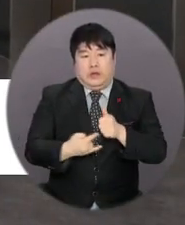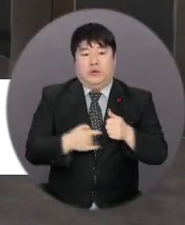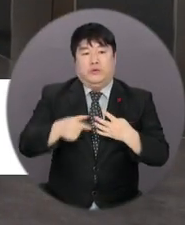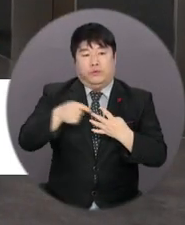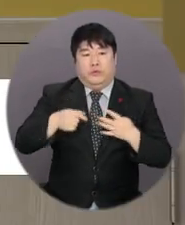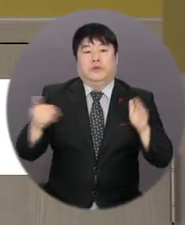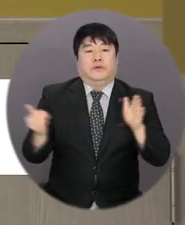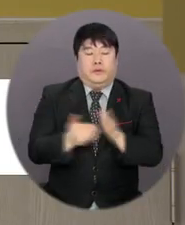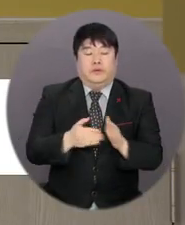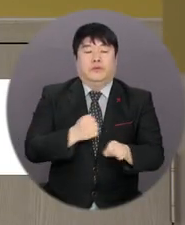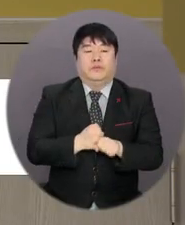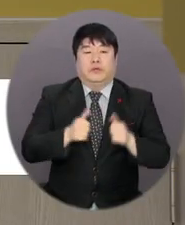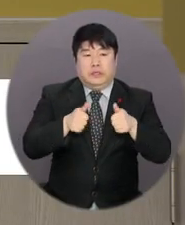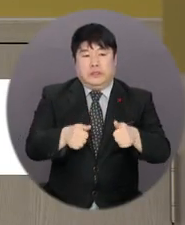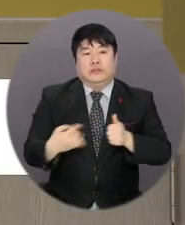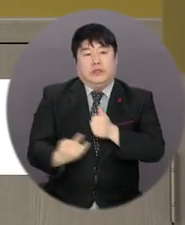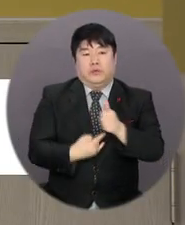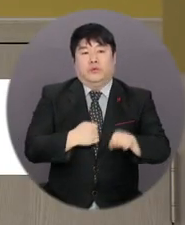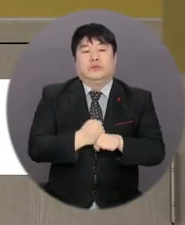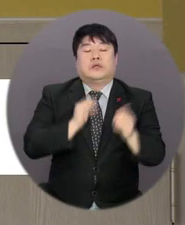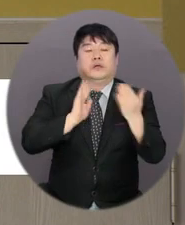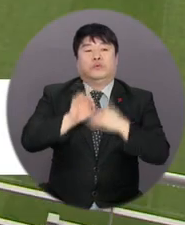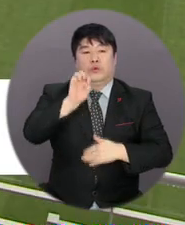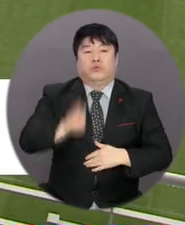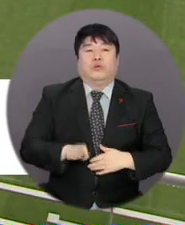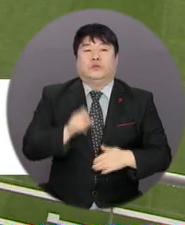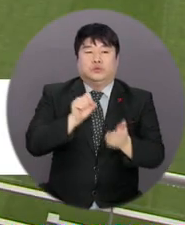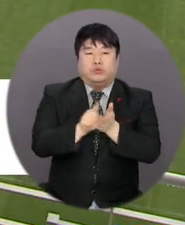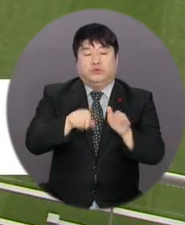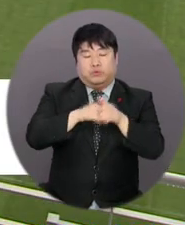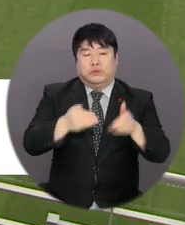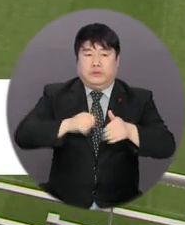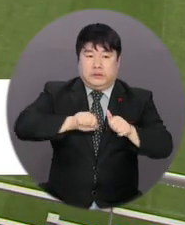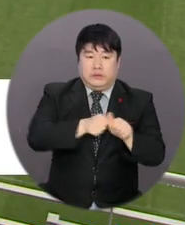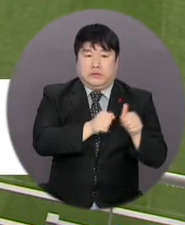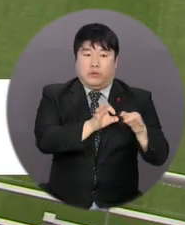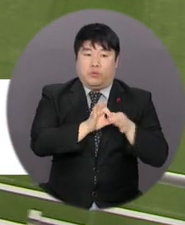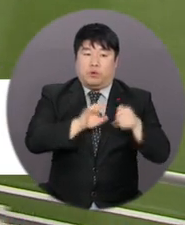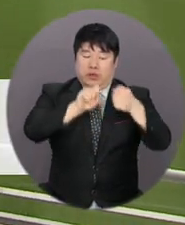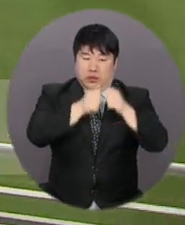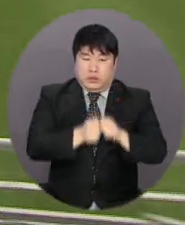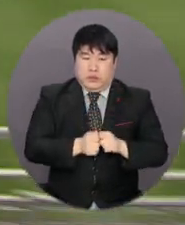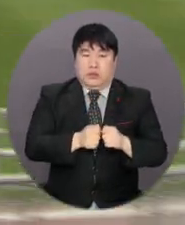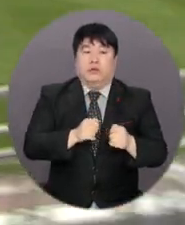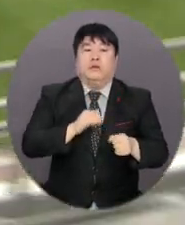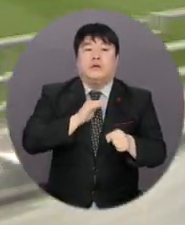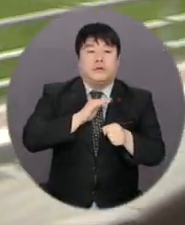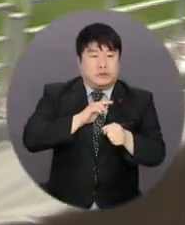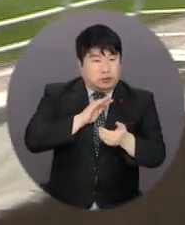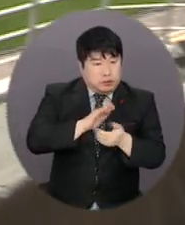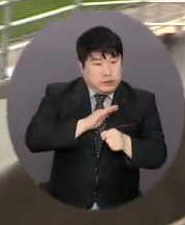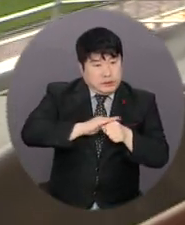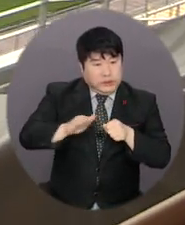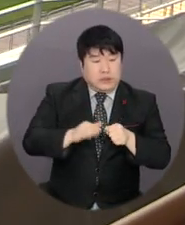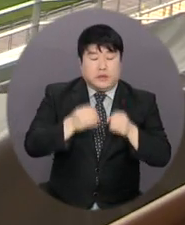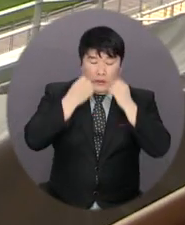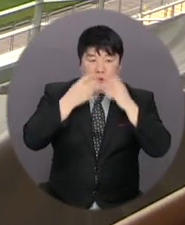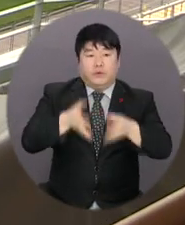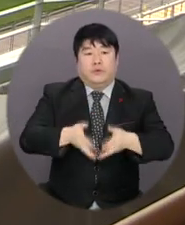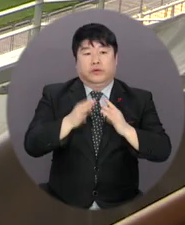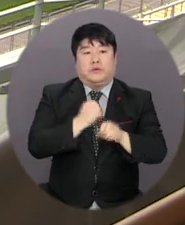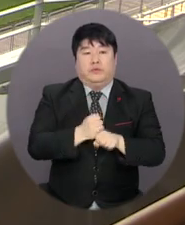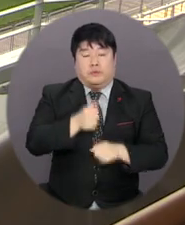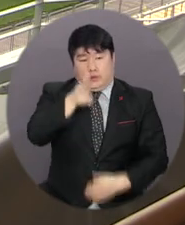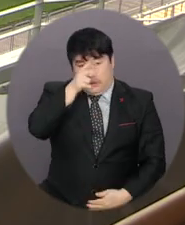완료했습니다. 인사위원회는 앞으로 광주FC 징계와 관련된 세부 규정을 신설하고 경찰 수사 등을 받고